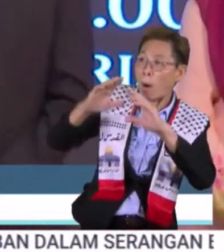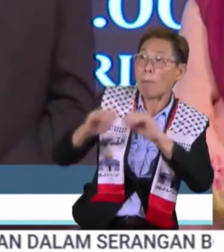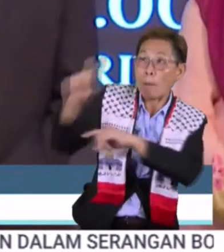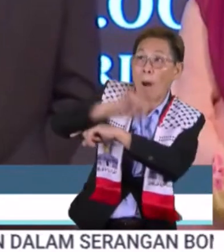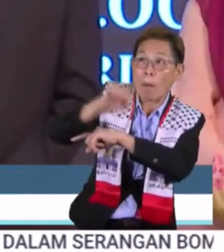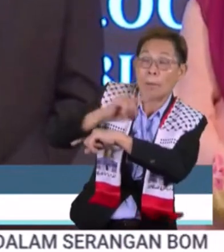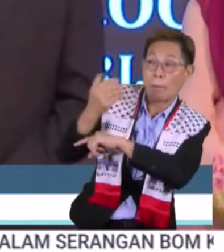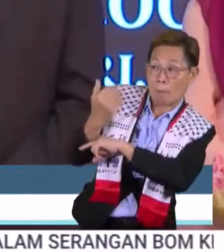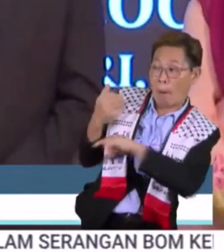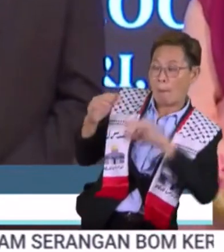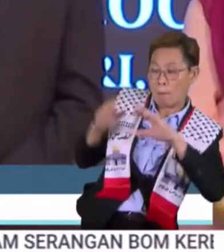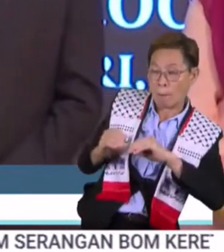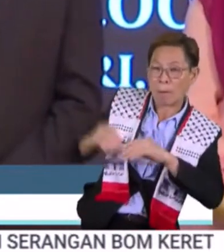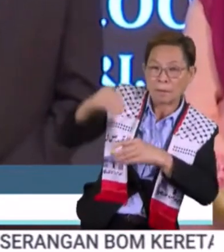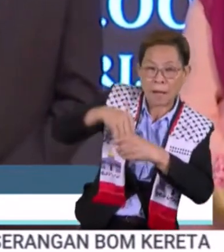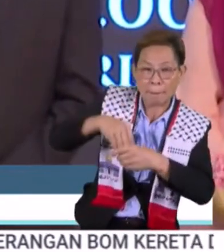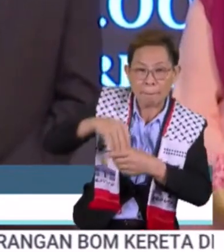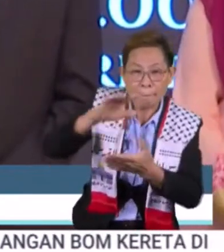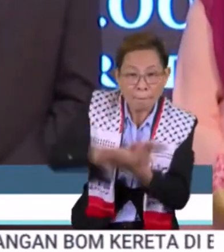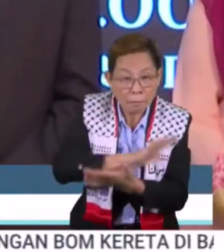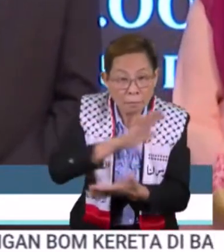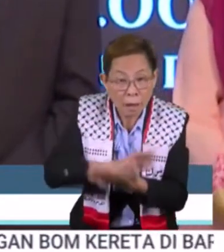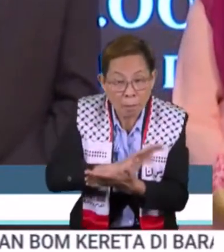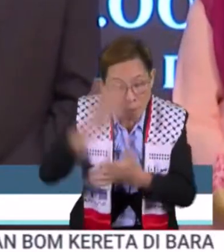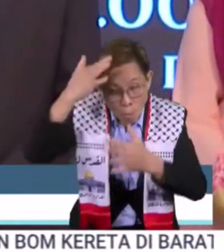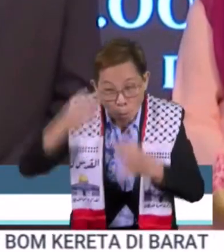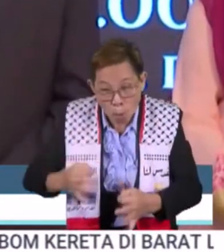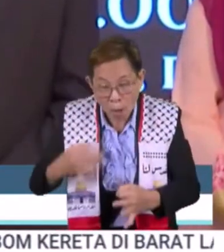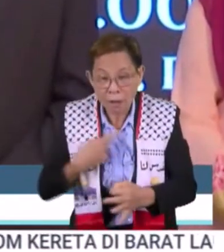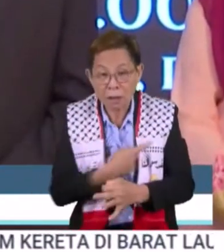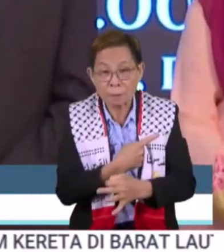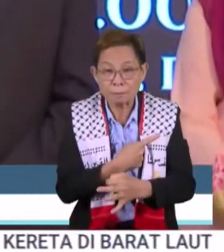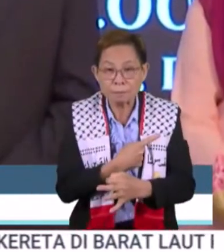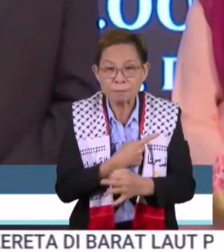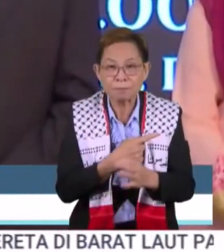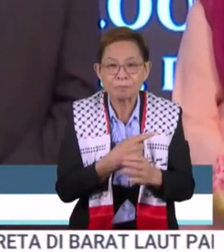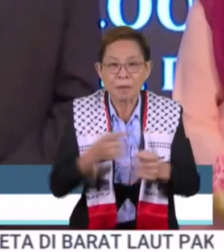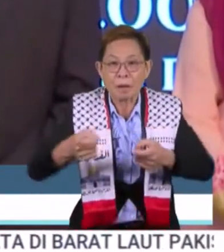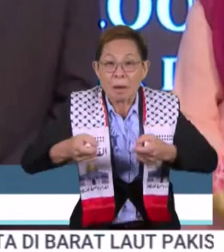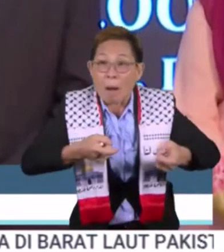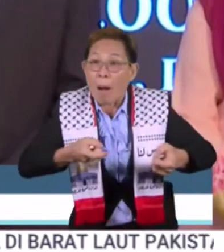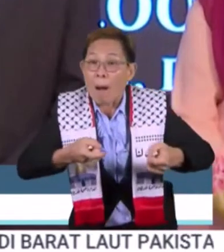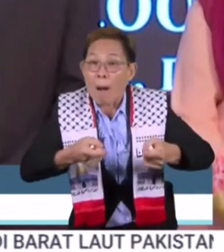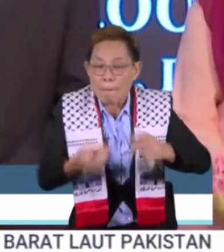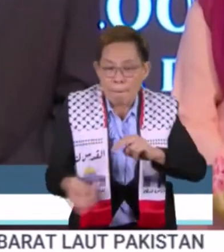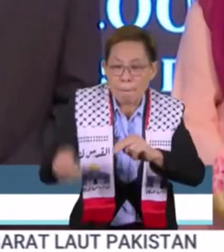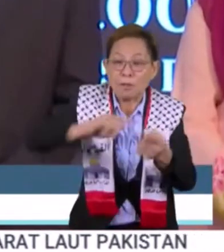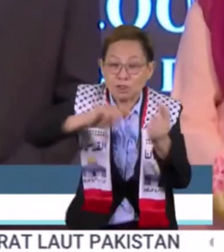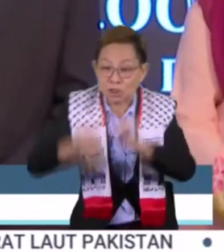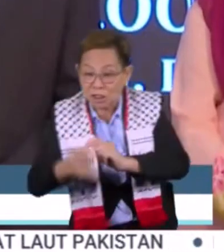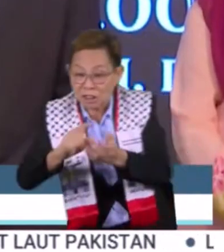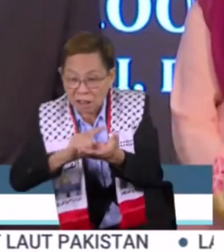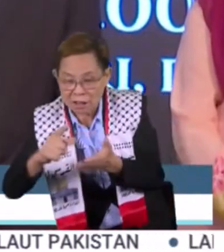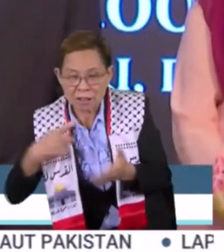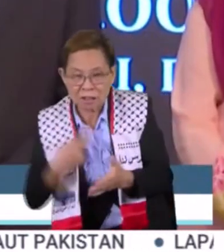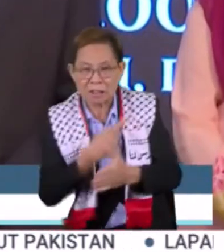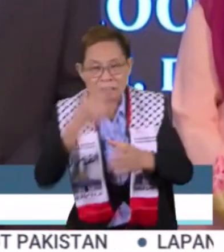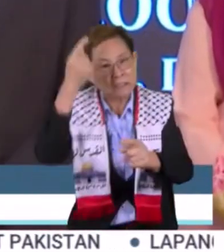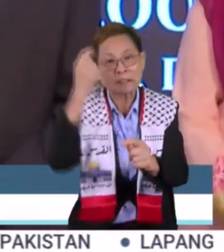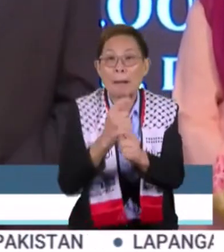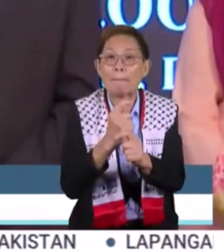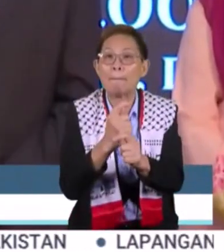dan dalam keputusan kita t pelarasan Gaji kita tetapkan bahwa seorang ketua